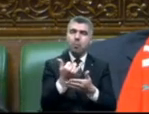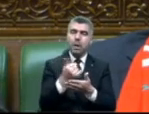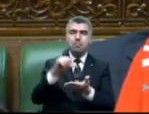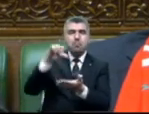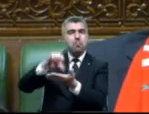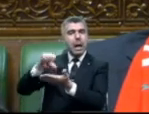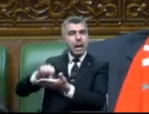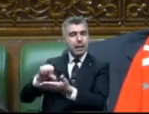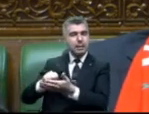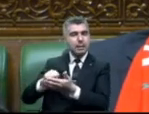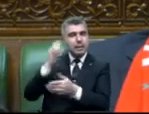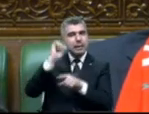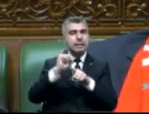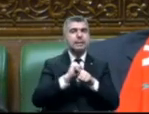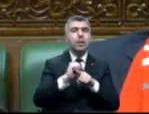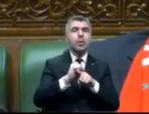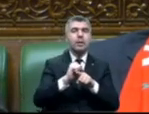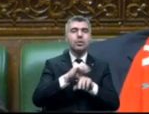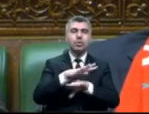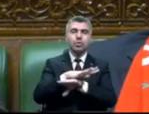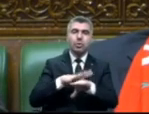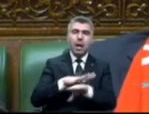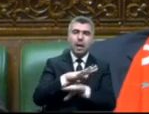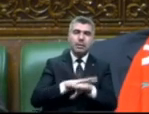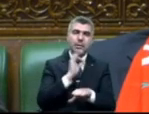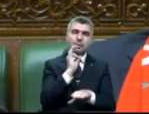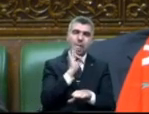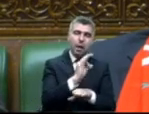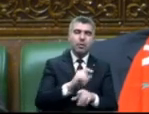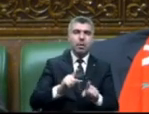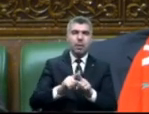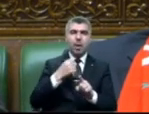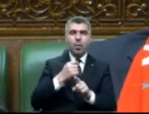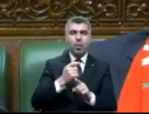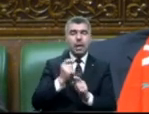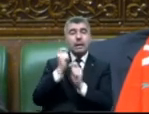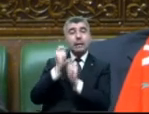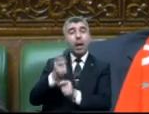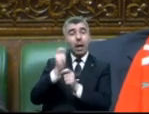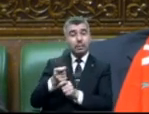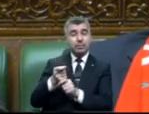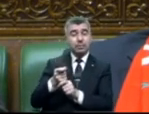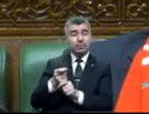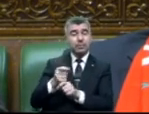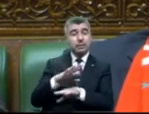مراكز التكوين بجميع الجهات، وكل جهة عندها الخصوصيات ديالها. مثلا جهة التونات معروفة